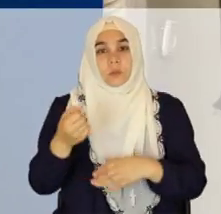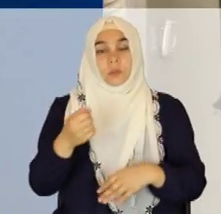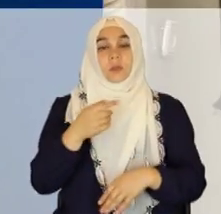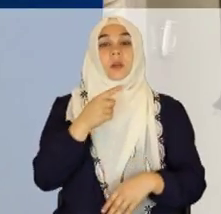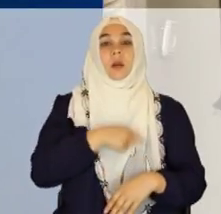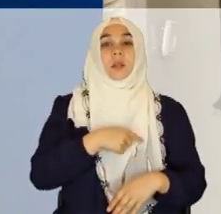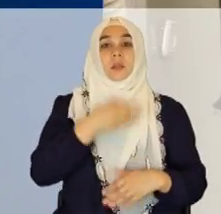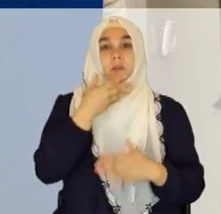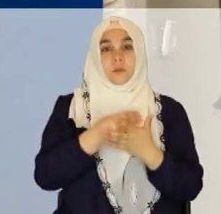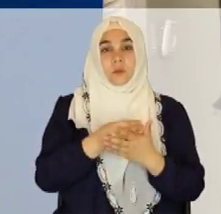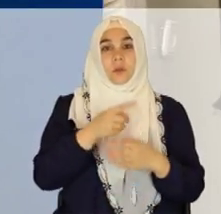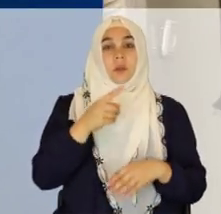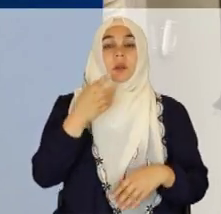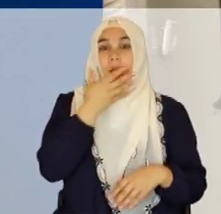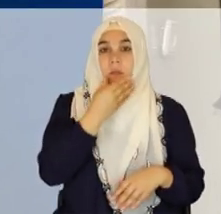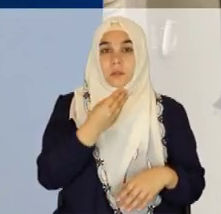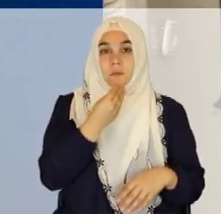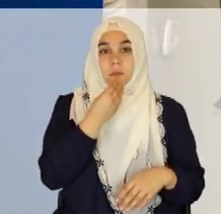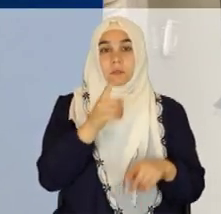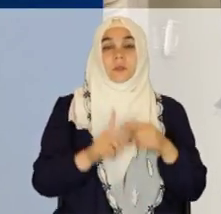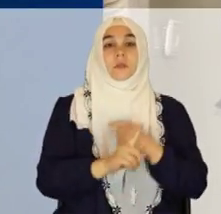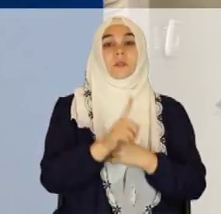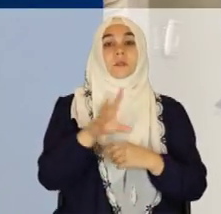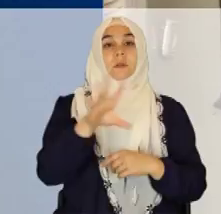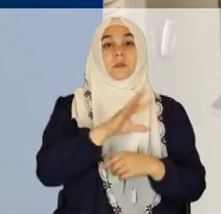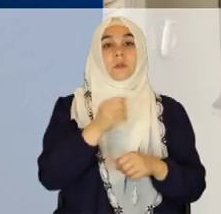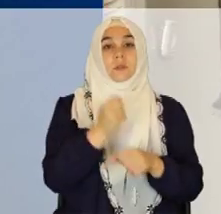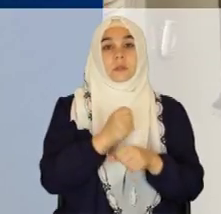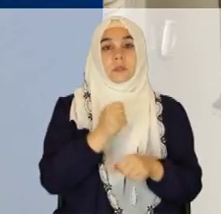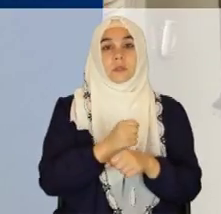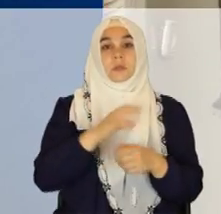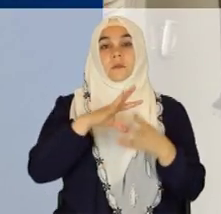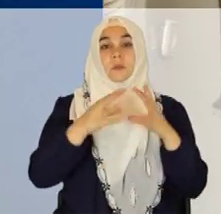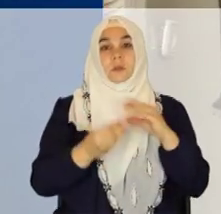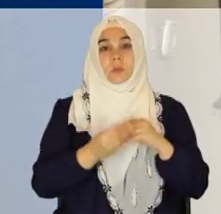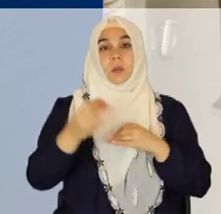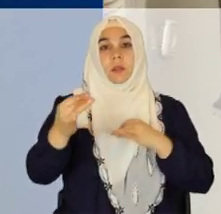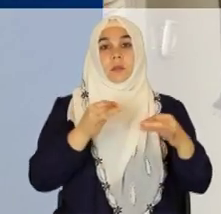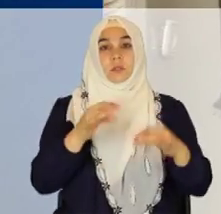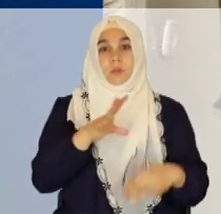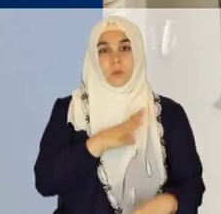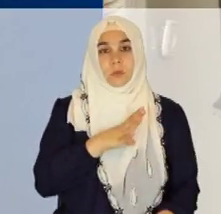axloqimizni go'zallashtirish borasidagi tutgan o'rni to'g'risida so'zlashib o'tdik.